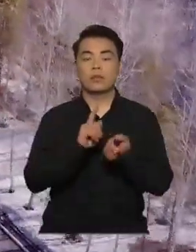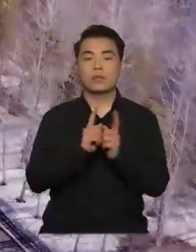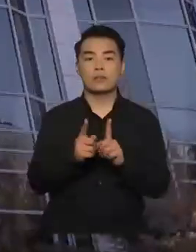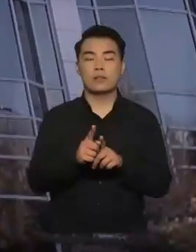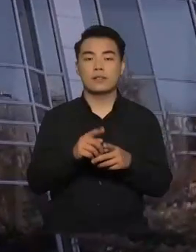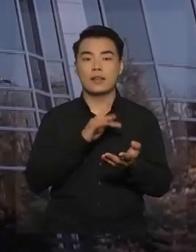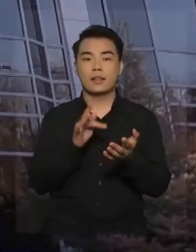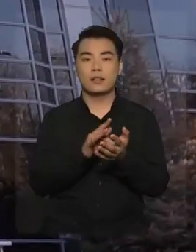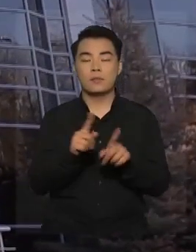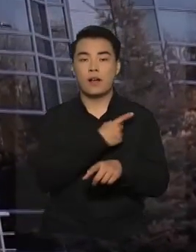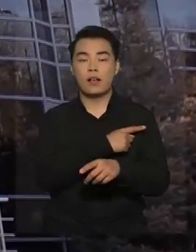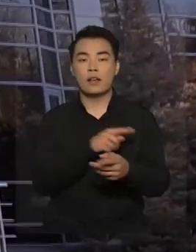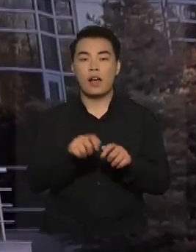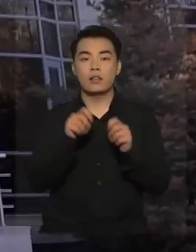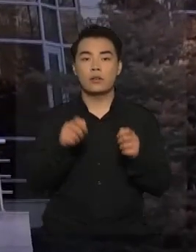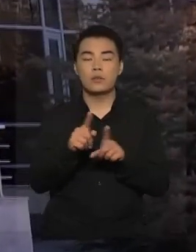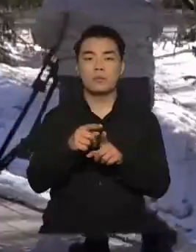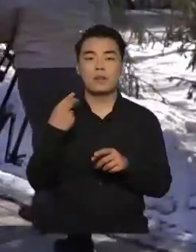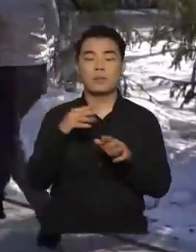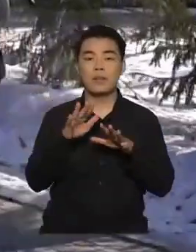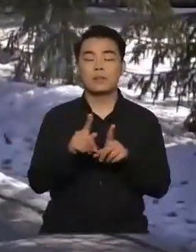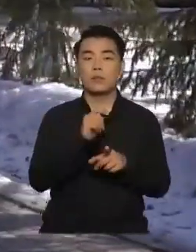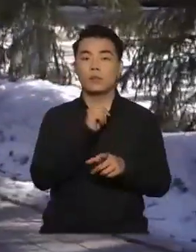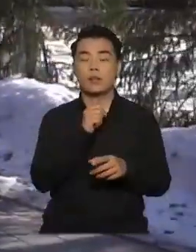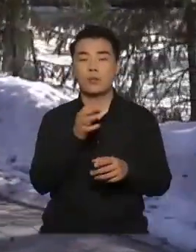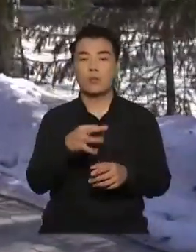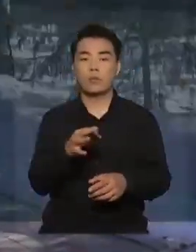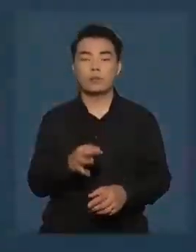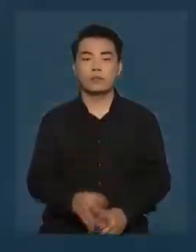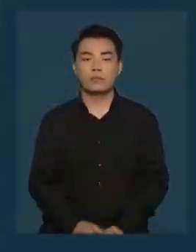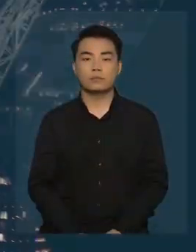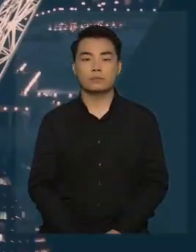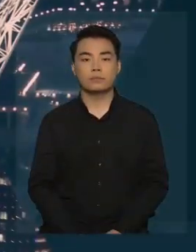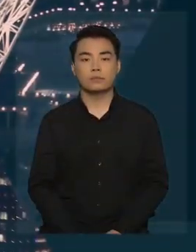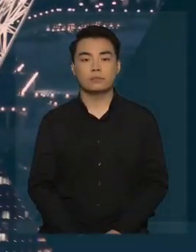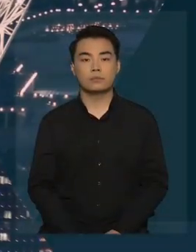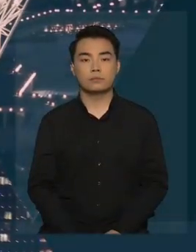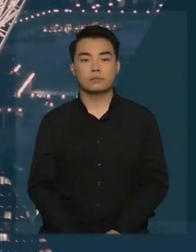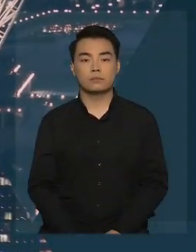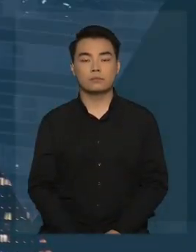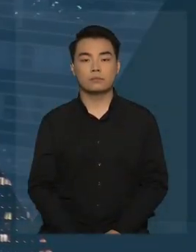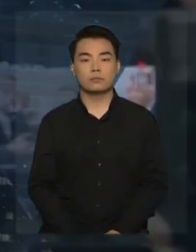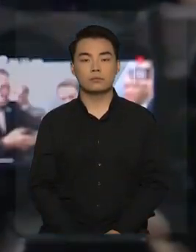Реабилитационный центр откроют в бывшей резиденции президента в Костанайской области.